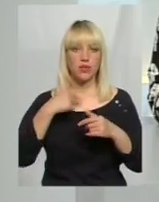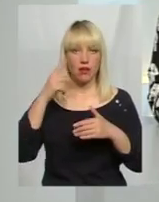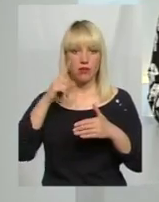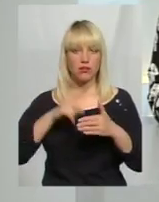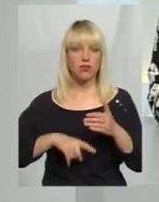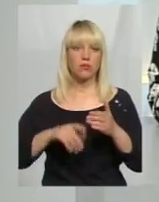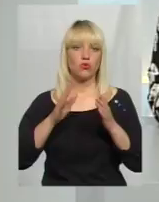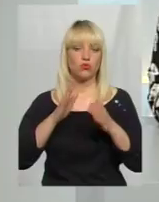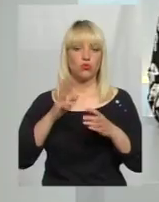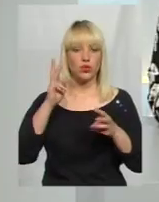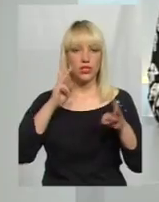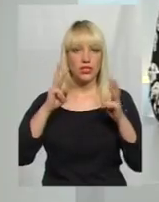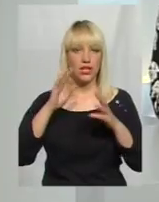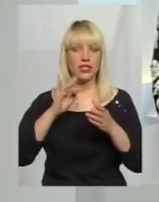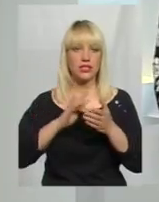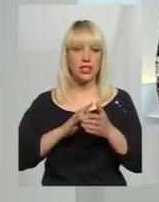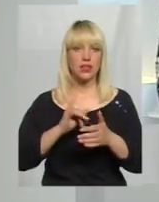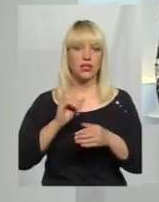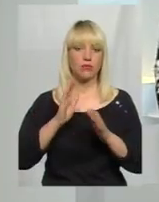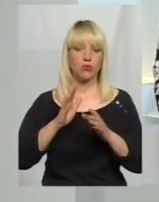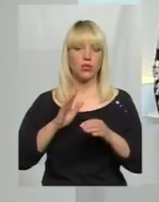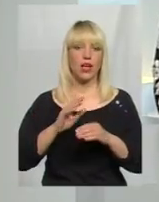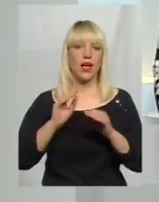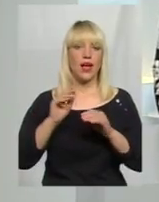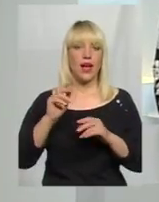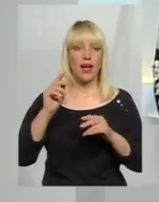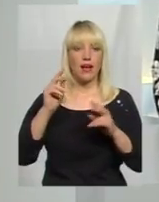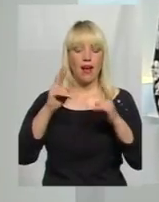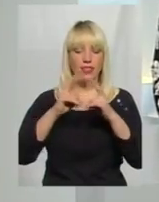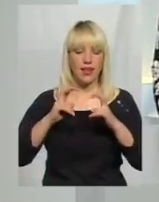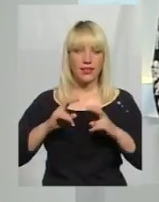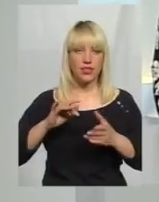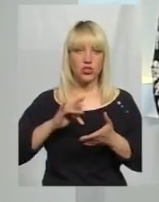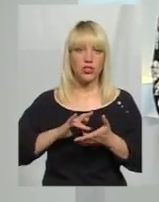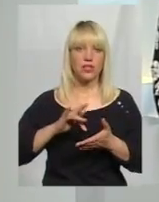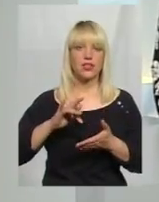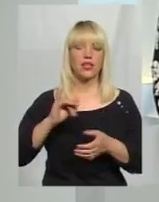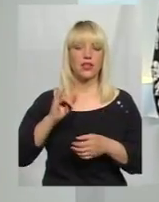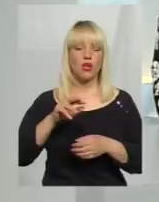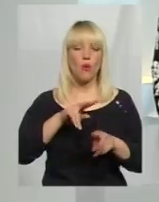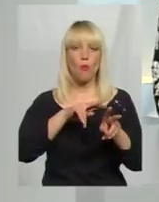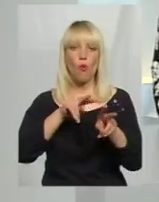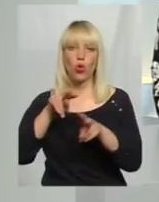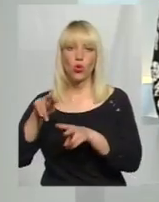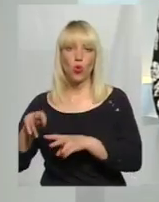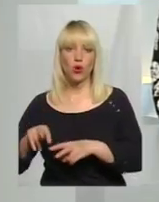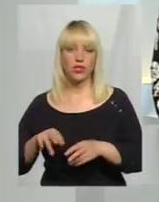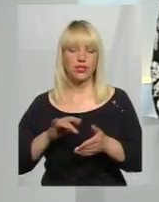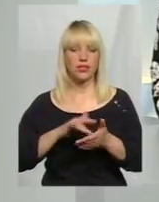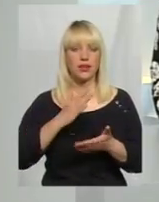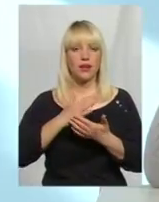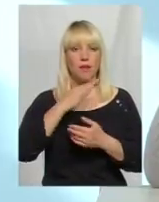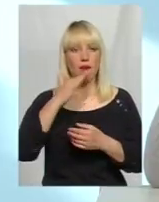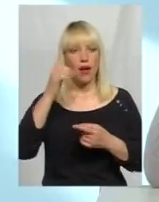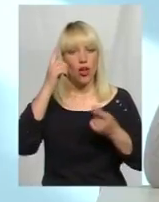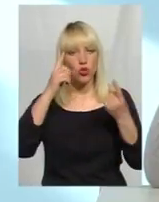буде і дизайн-центр створено, і аналітичний центр, і моніторинговий. І є багато-багато